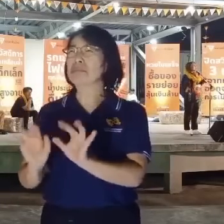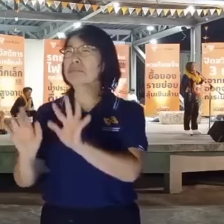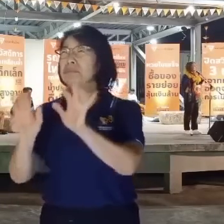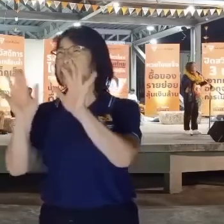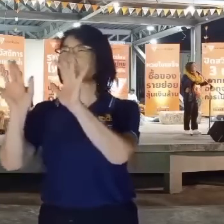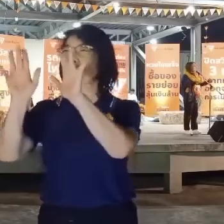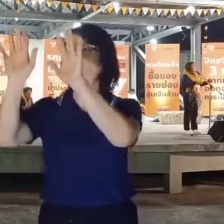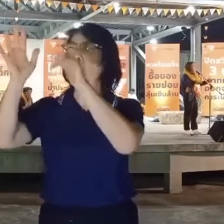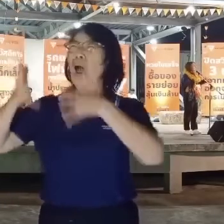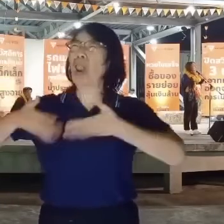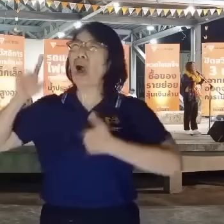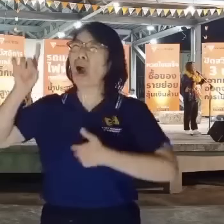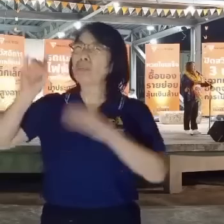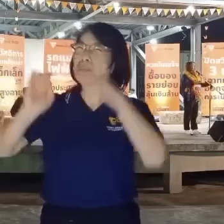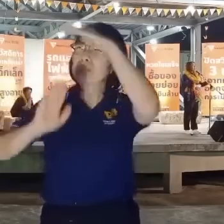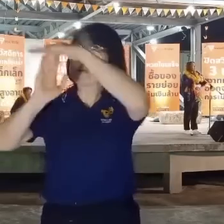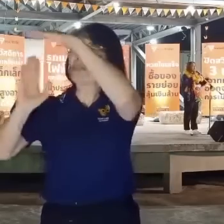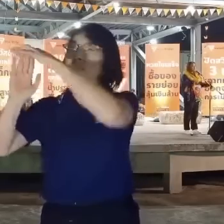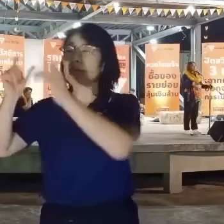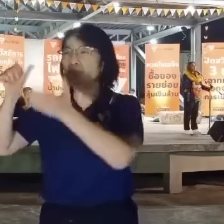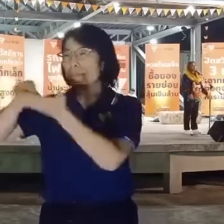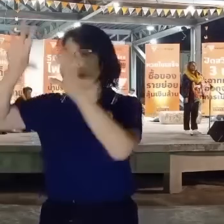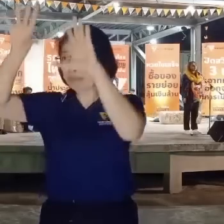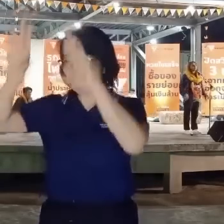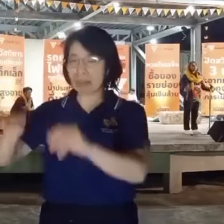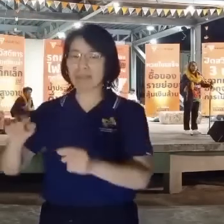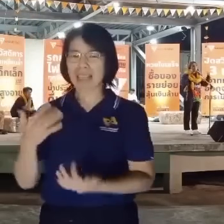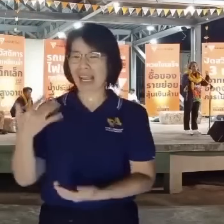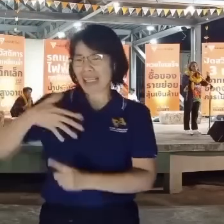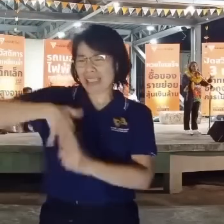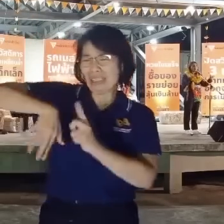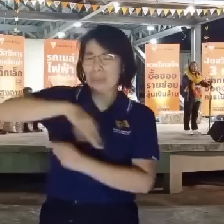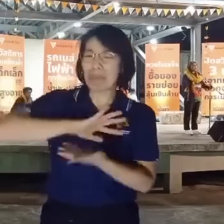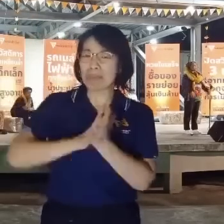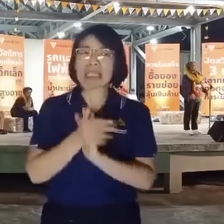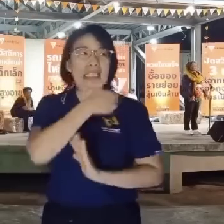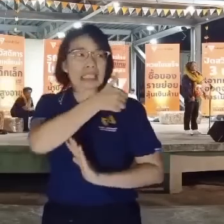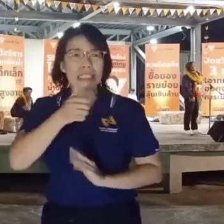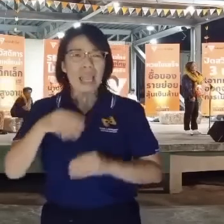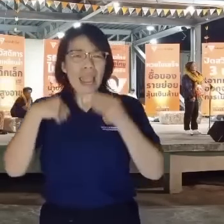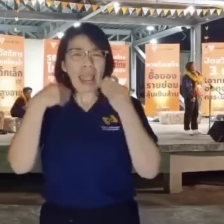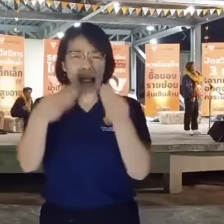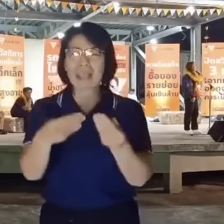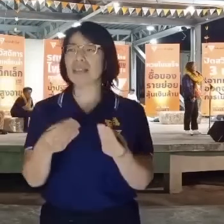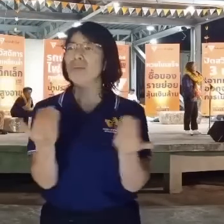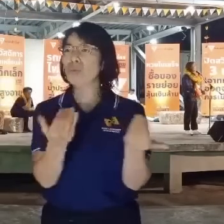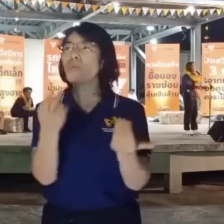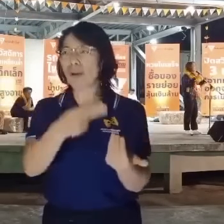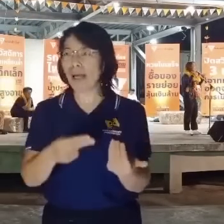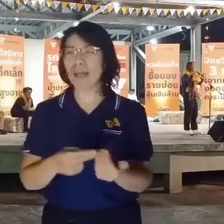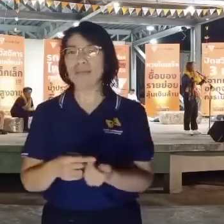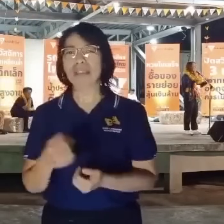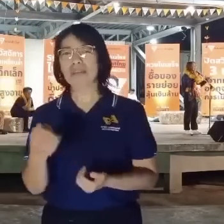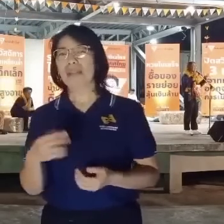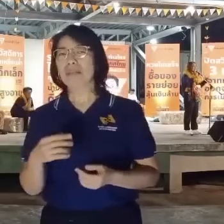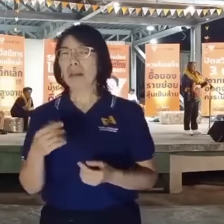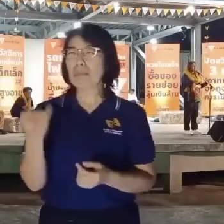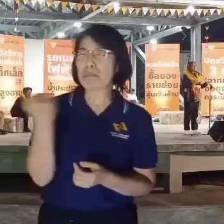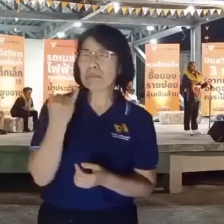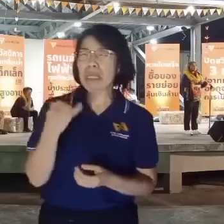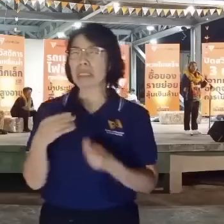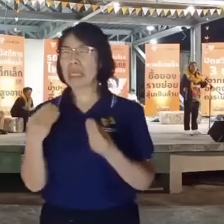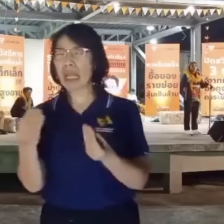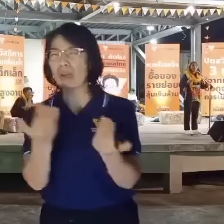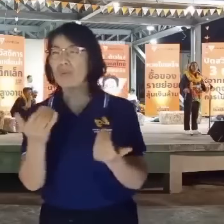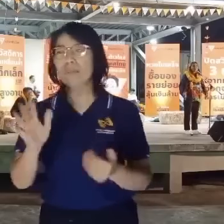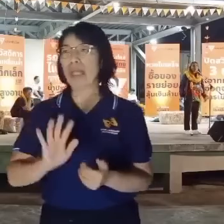ม่ต้องส่งต่อสิ่งแวดล้อมที่เสื่อมโทรมสิ่งแวดล้อมที่ผุพังโลกที่ร้อนและเต็มไปด้วยภัยพิบัติแล้งถี่ขึ้